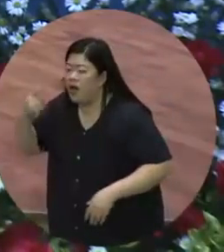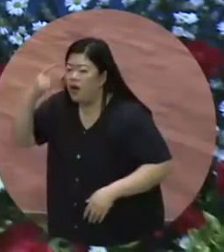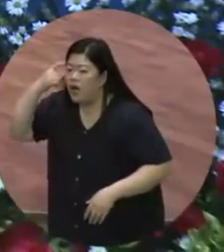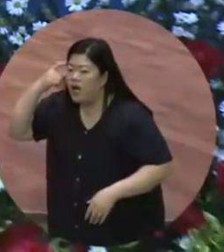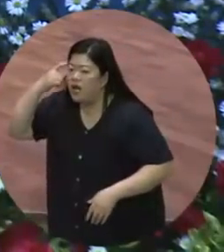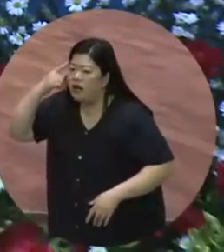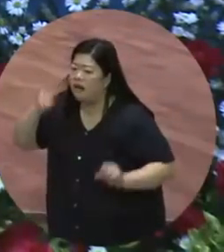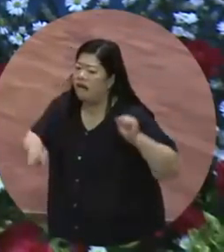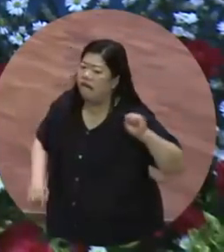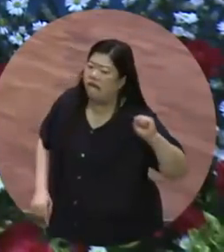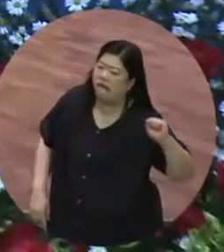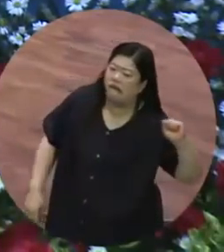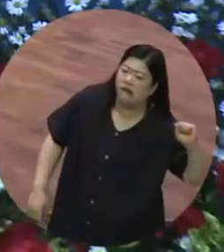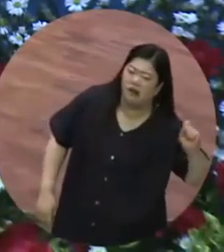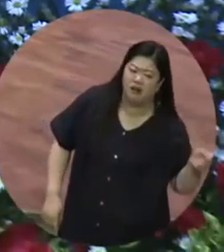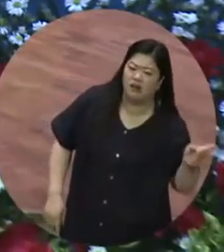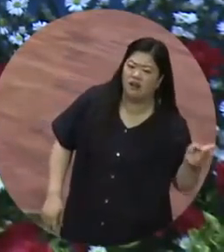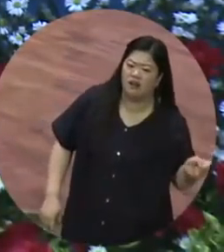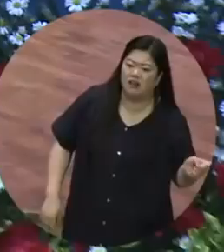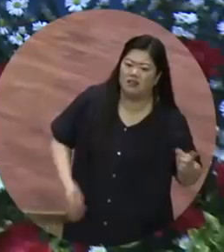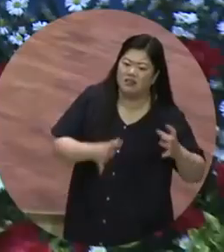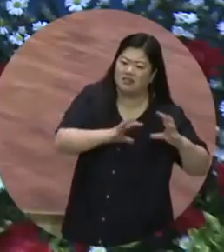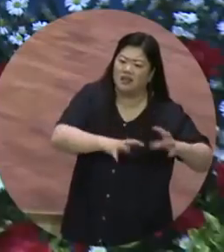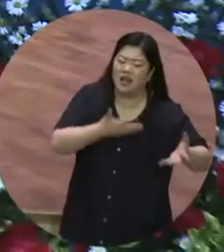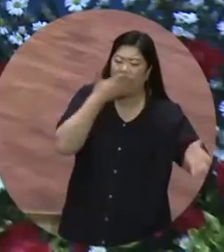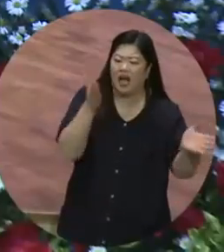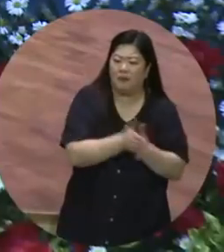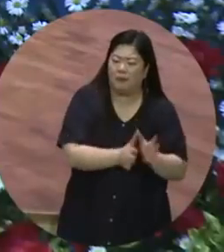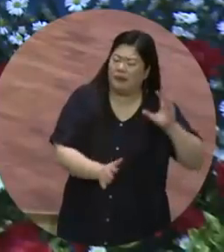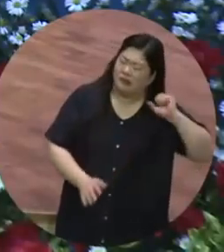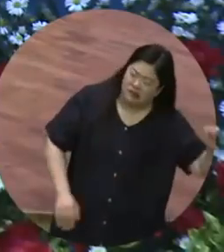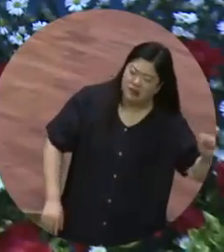자신 정체성을 잘 몰라. 그게 안타까워.